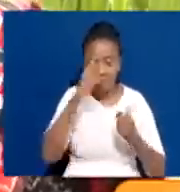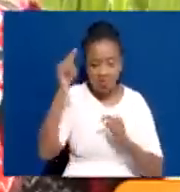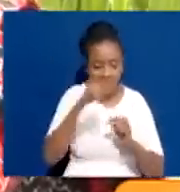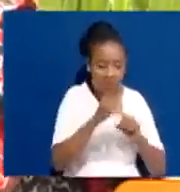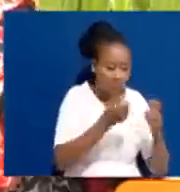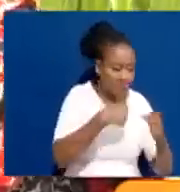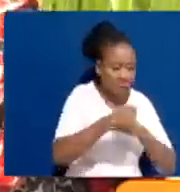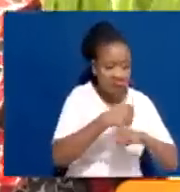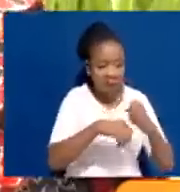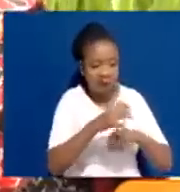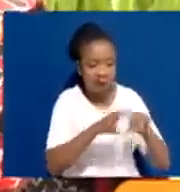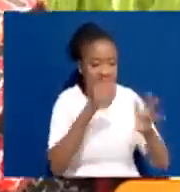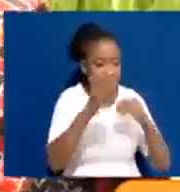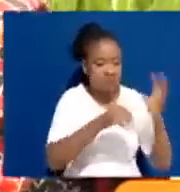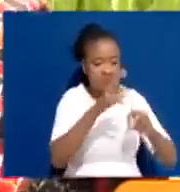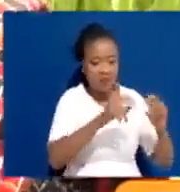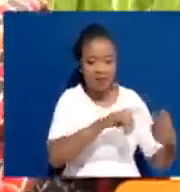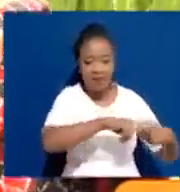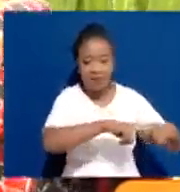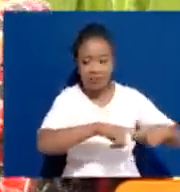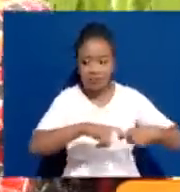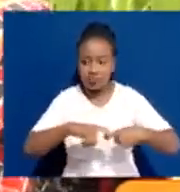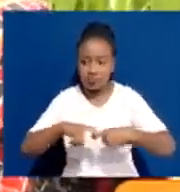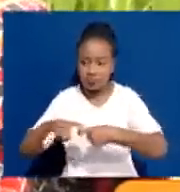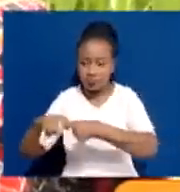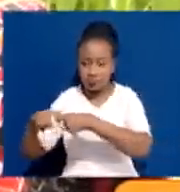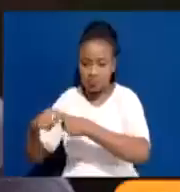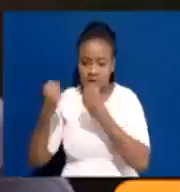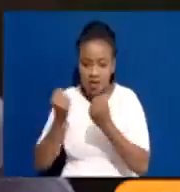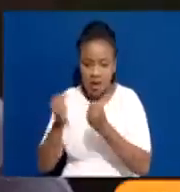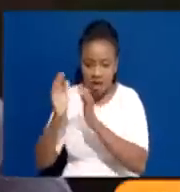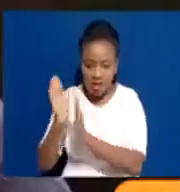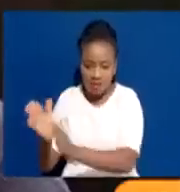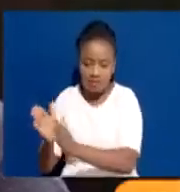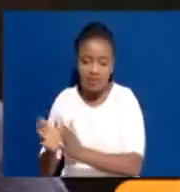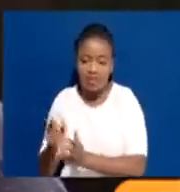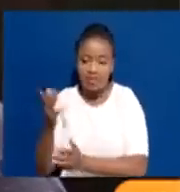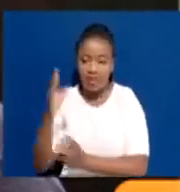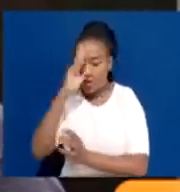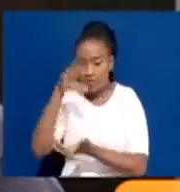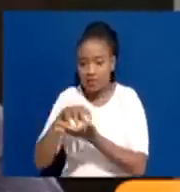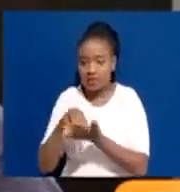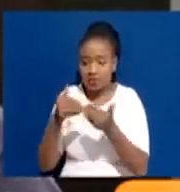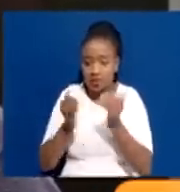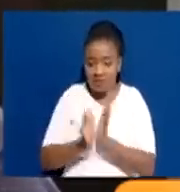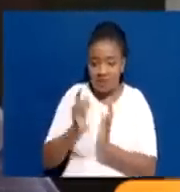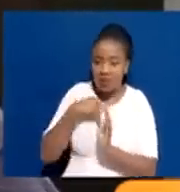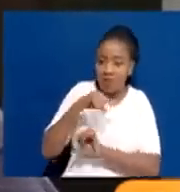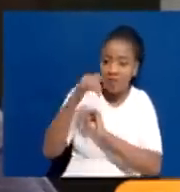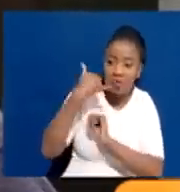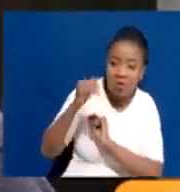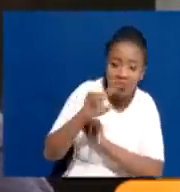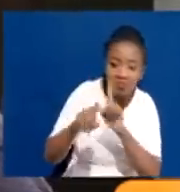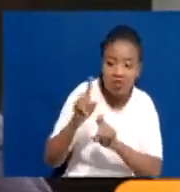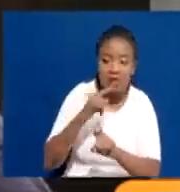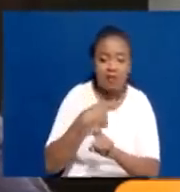shughuli zao. Wakafuruta gari kwa station. His family declined to comment about the incident.